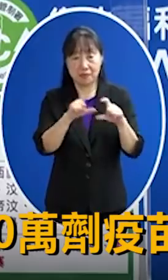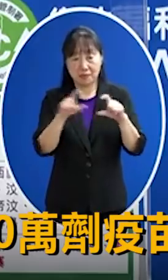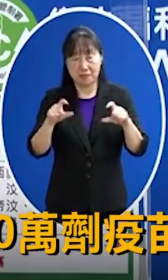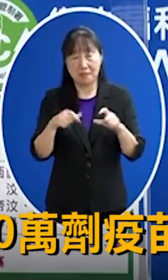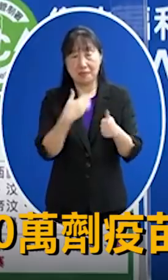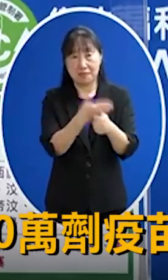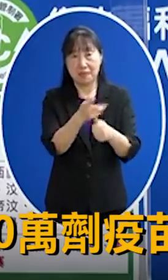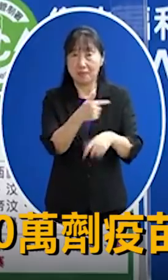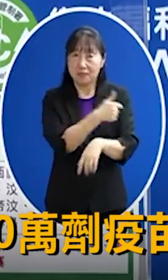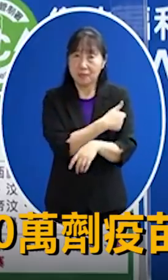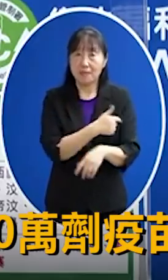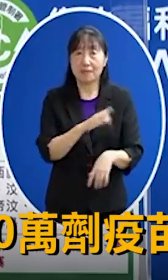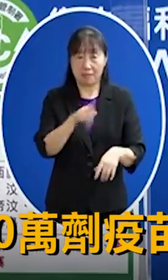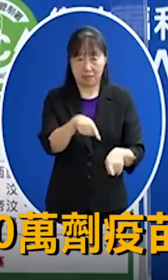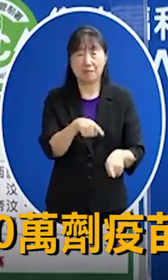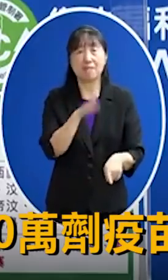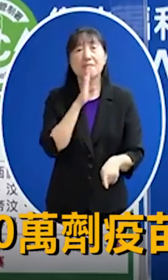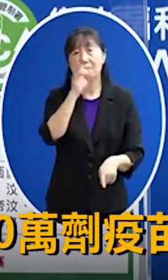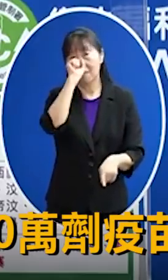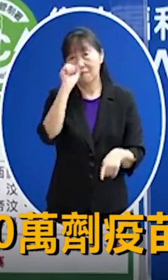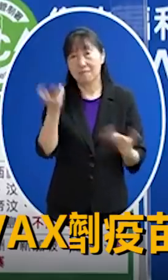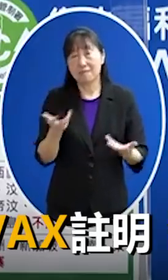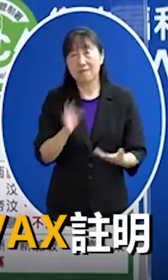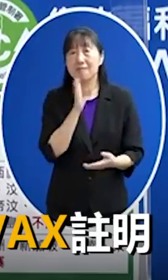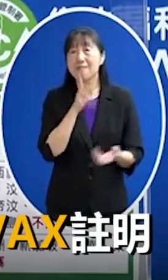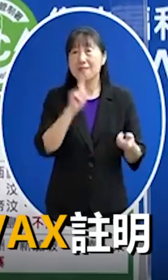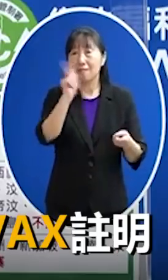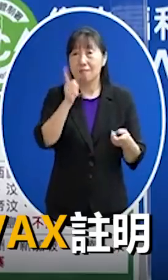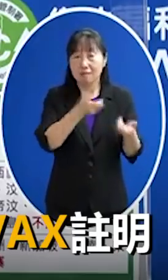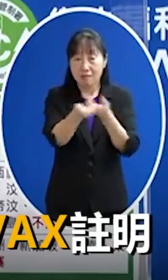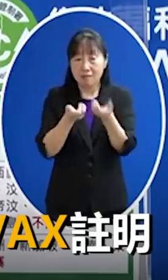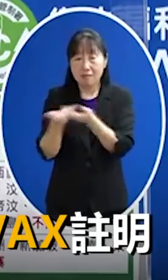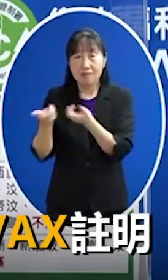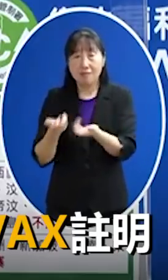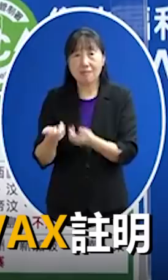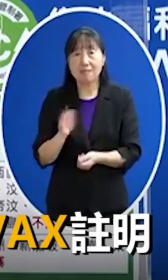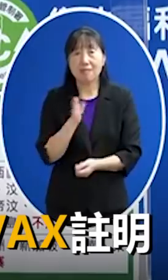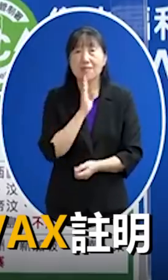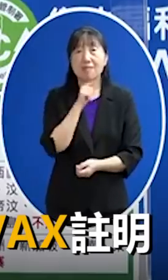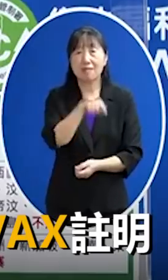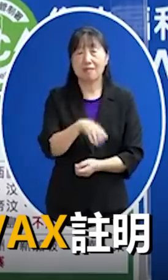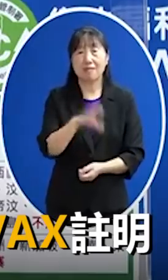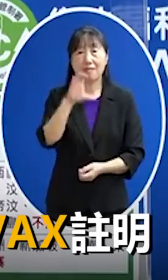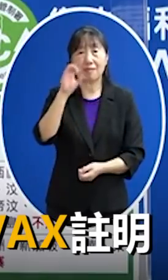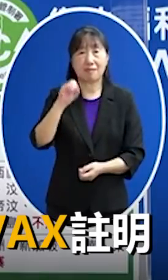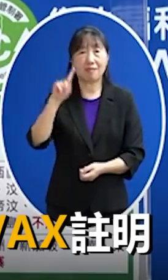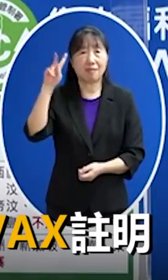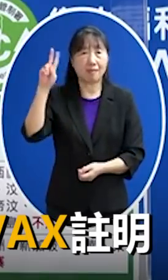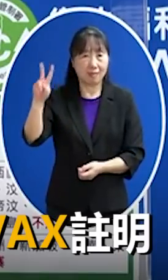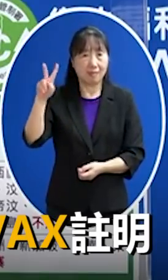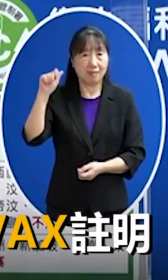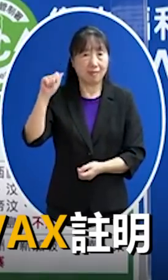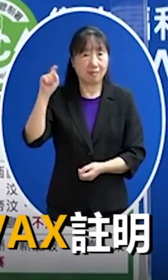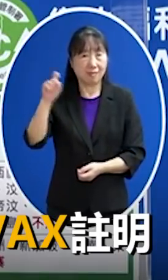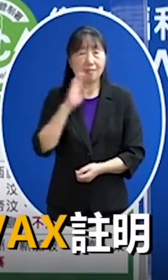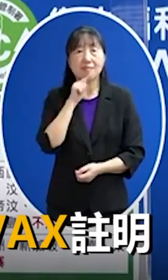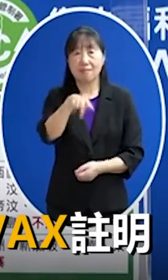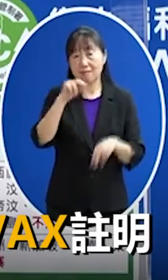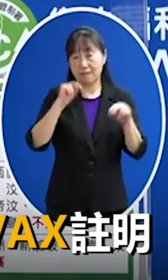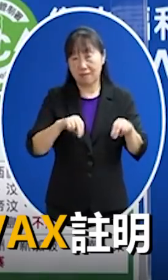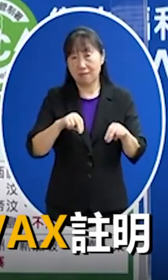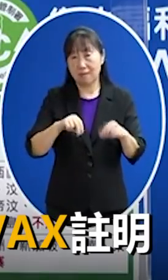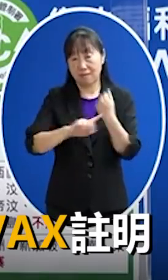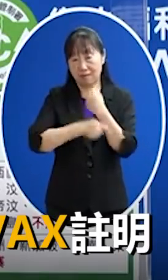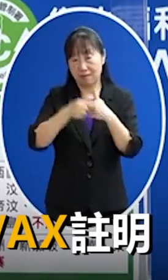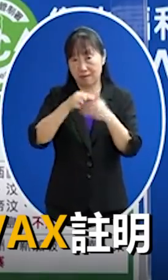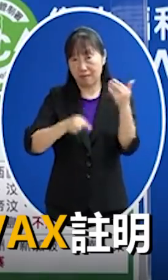事情了那至于它分配的，但是我们在 COVAX 平台原来的契约就因为法律的规定，我